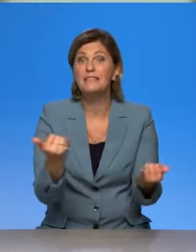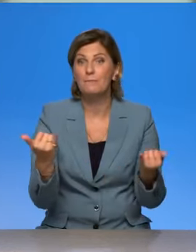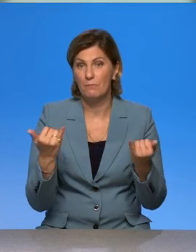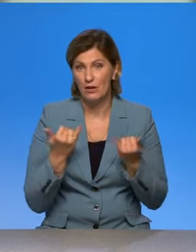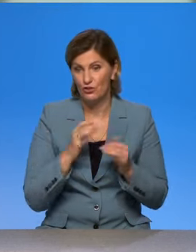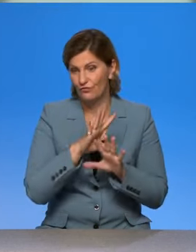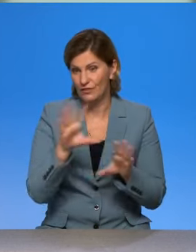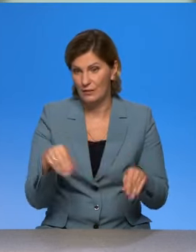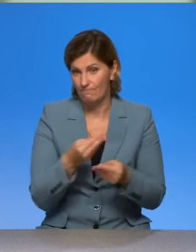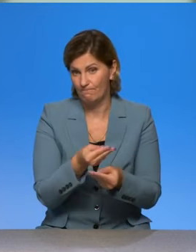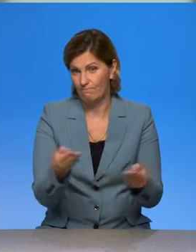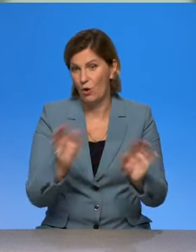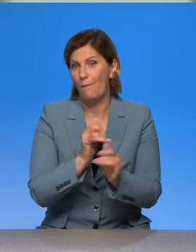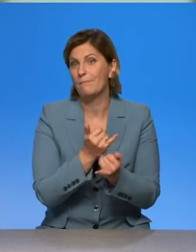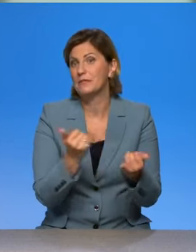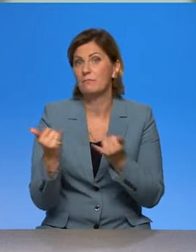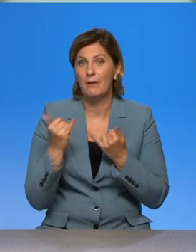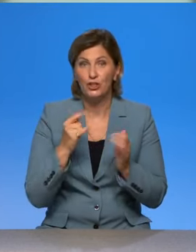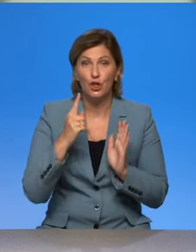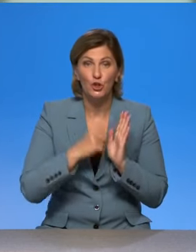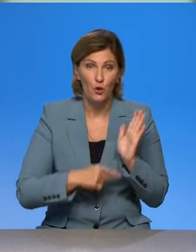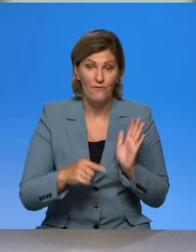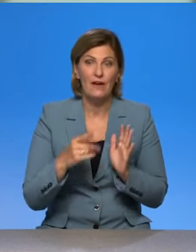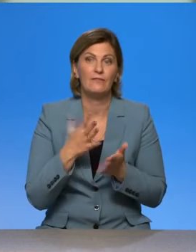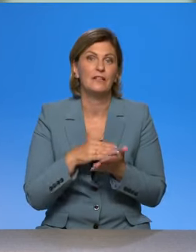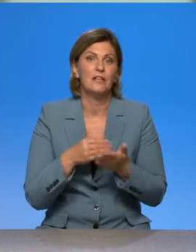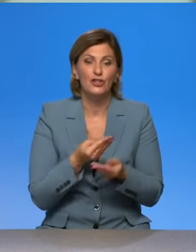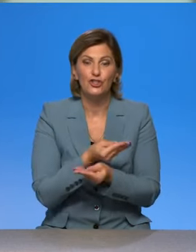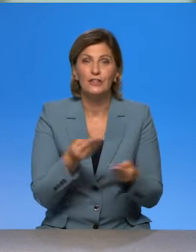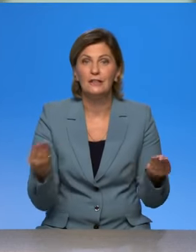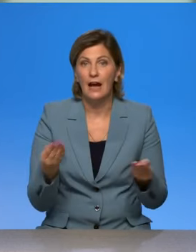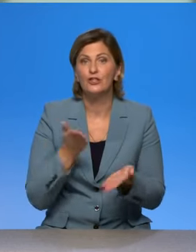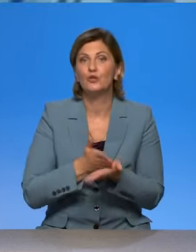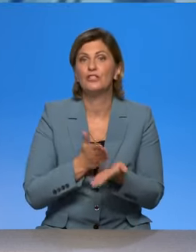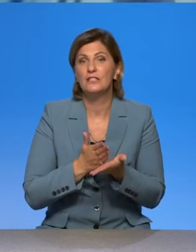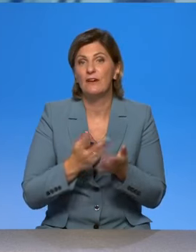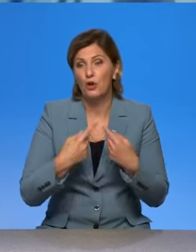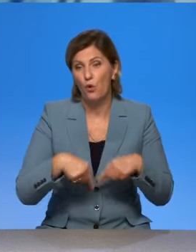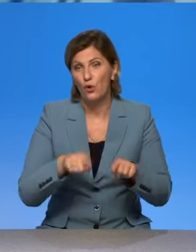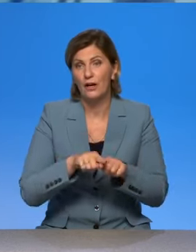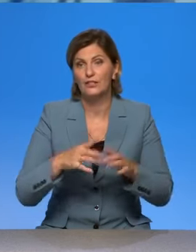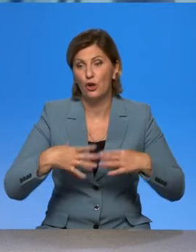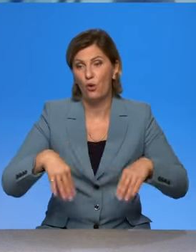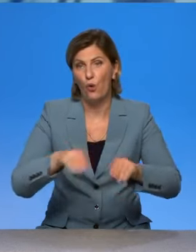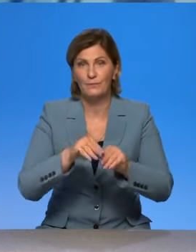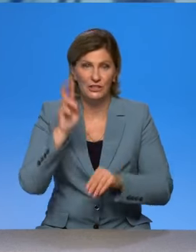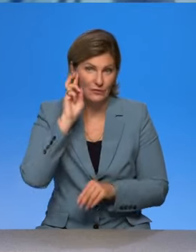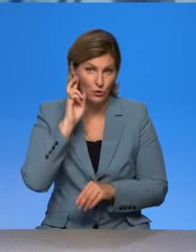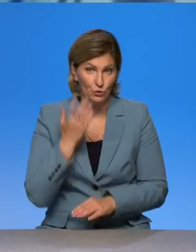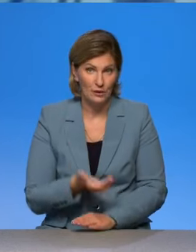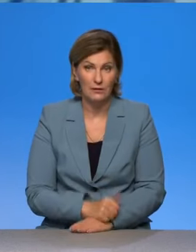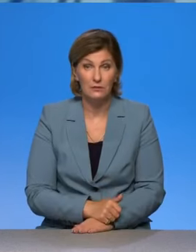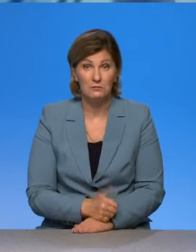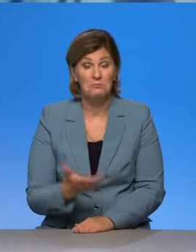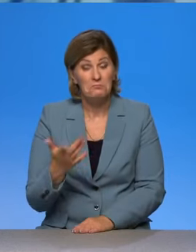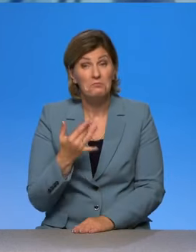соответственно, обеспечить существование организации, общества, государства. На очень интересную мысль меня этот